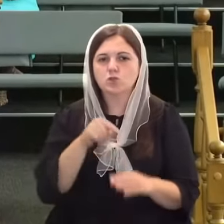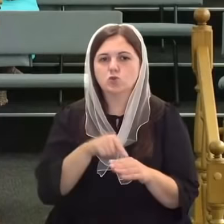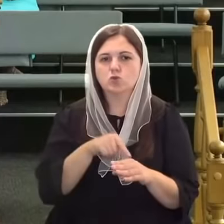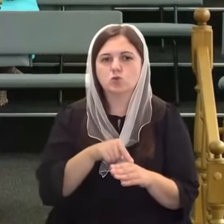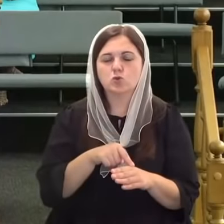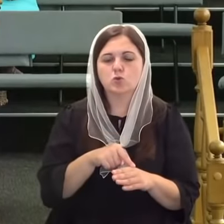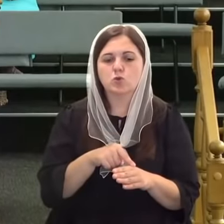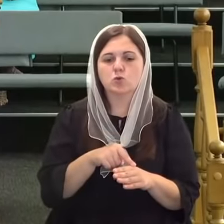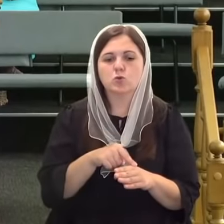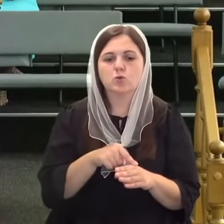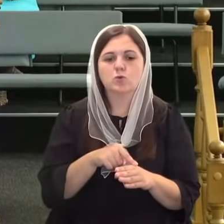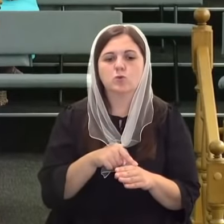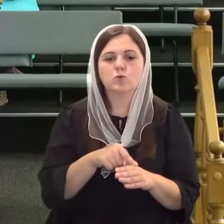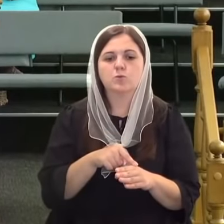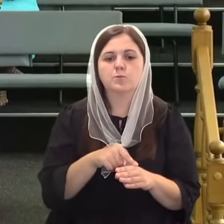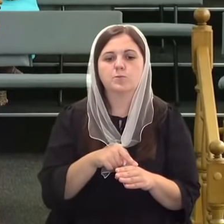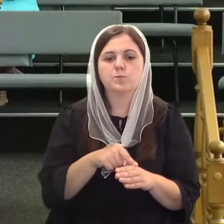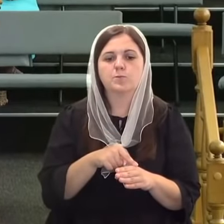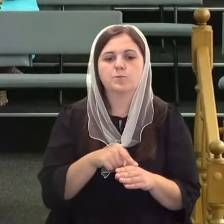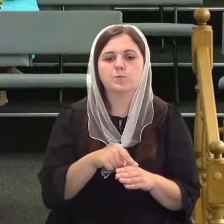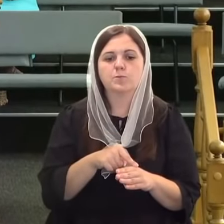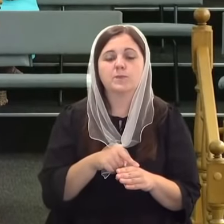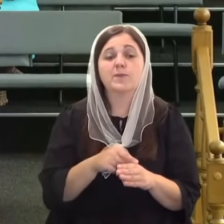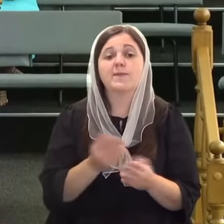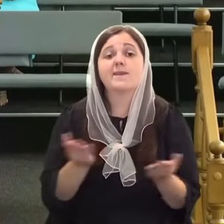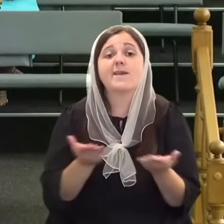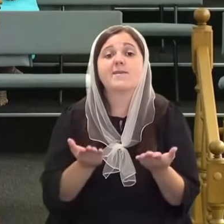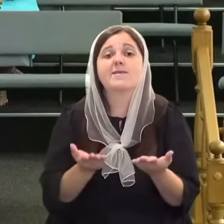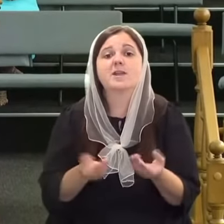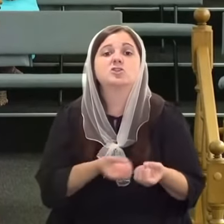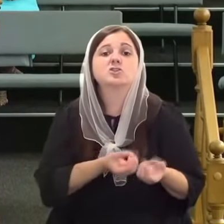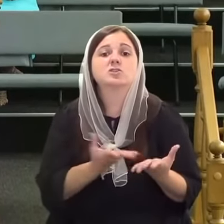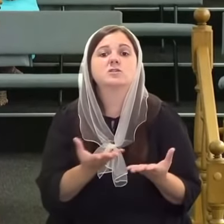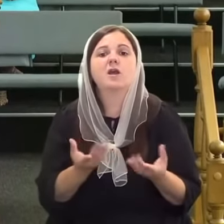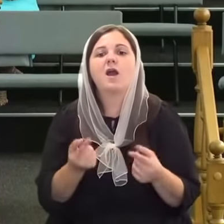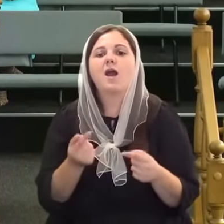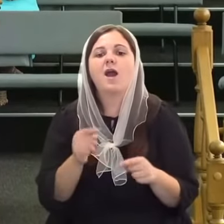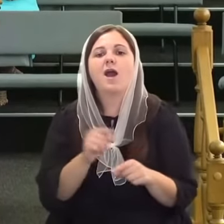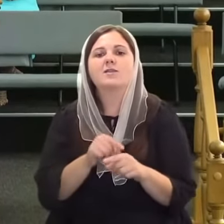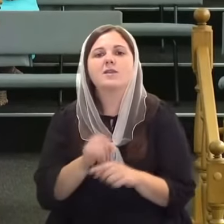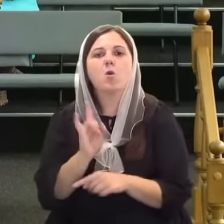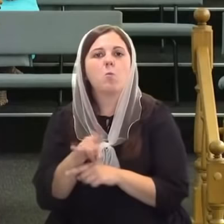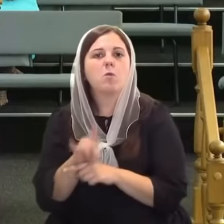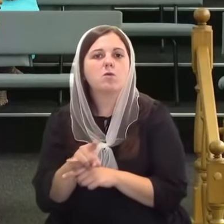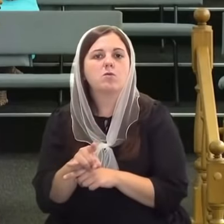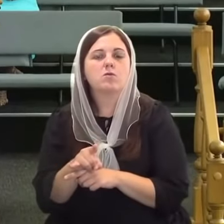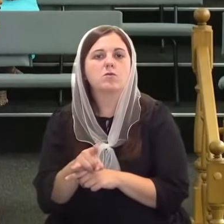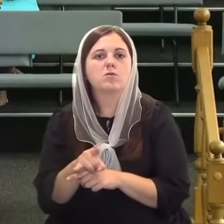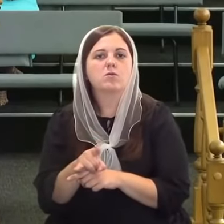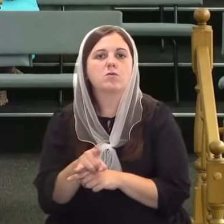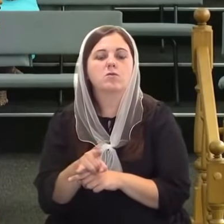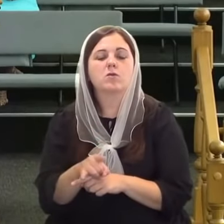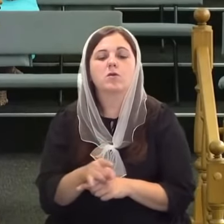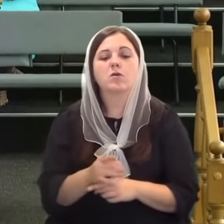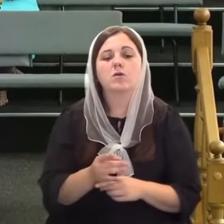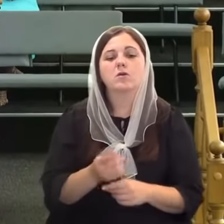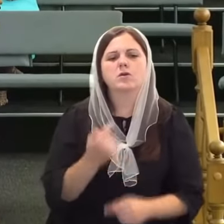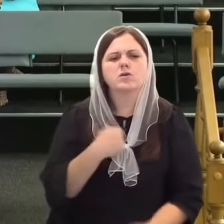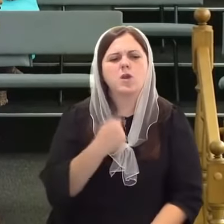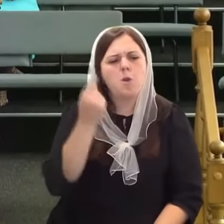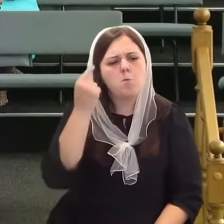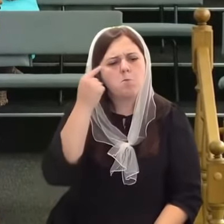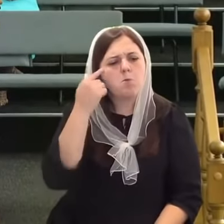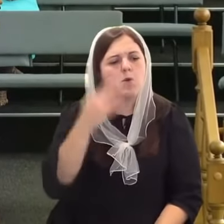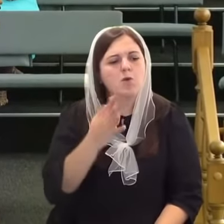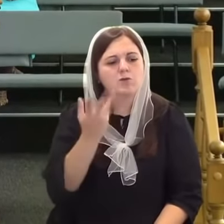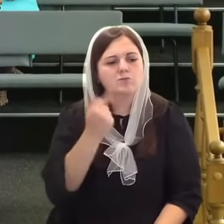чувствовать, очень остро чувствовать, где искренность, а где фальшь. И я помню, что дошла очередь до